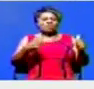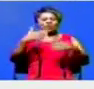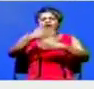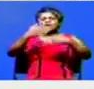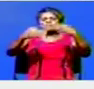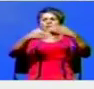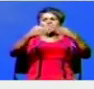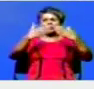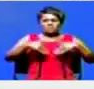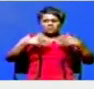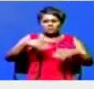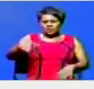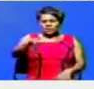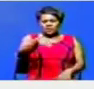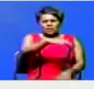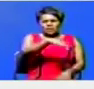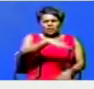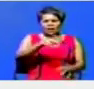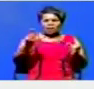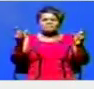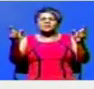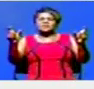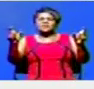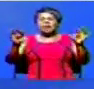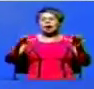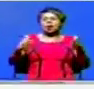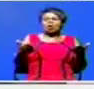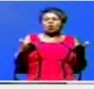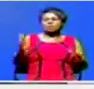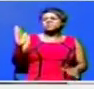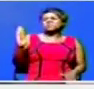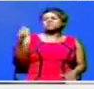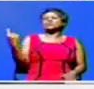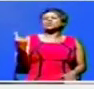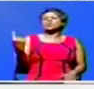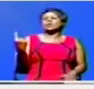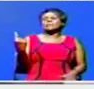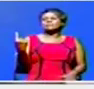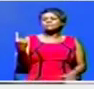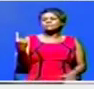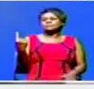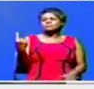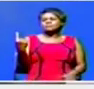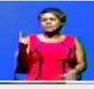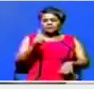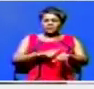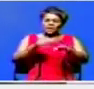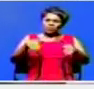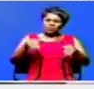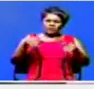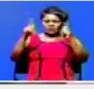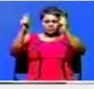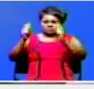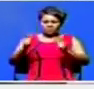the people who are around are either the media people or the security people. And as they are waiting for the